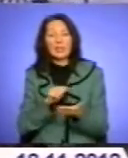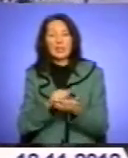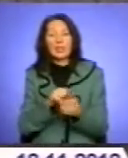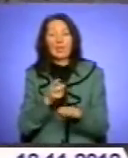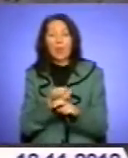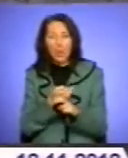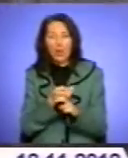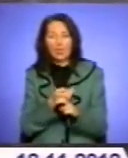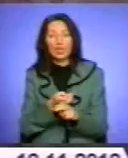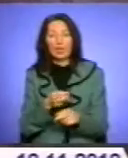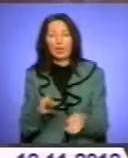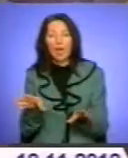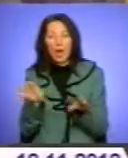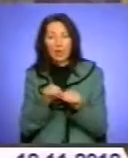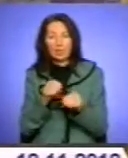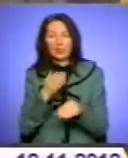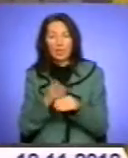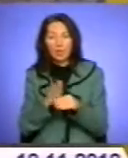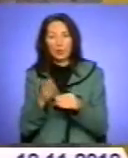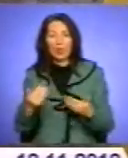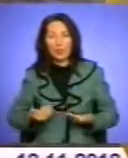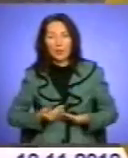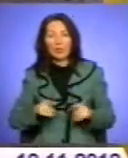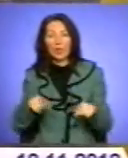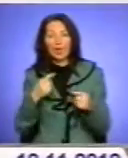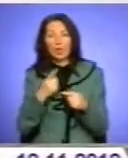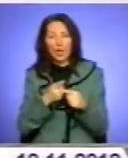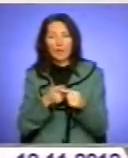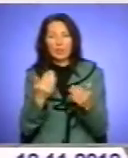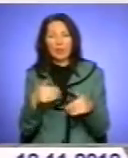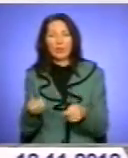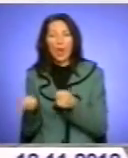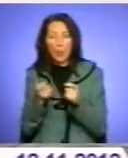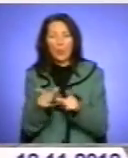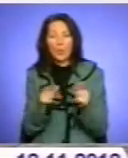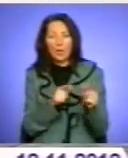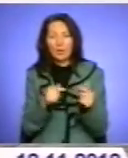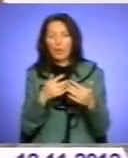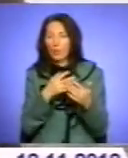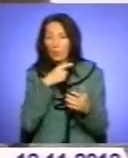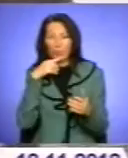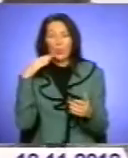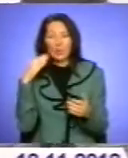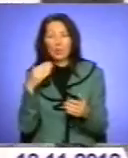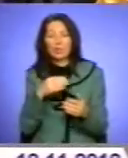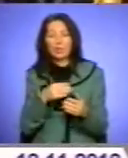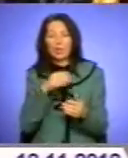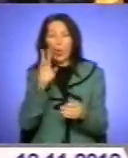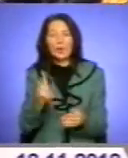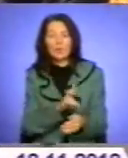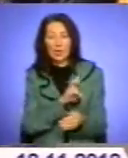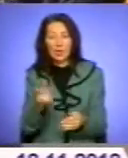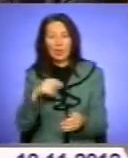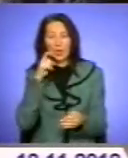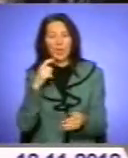часточкою животворящого хреста вже побували в пенітенціарних установах більшості областей України. На Тернопільщині до них приклалися у